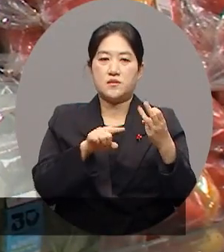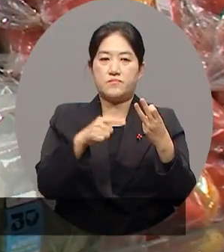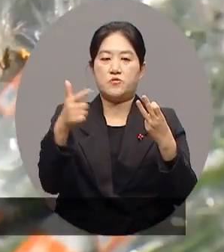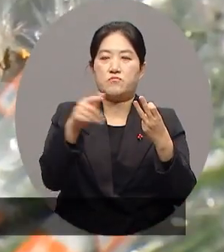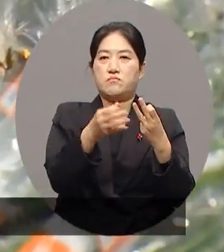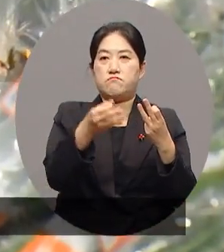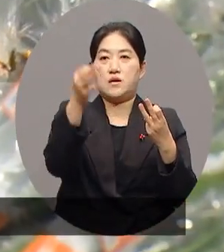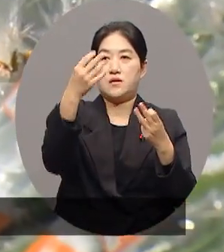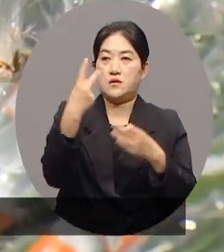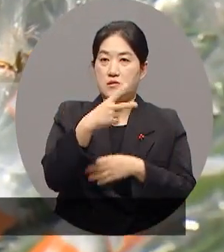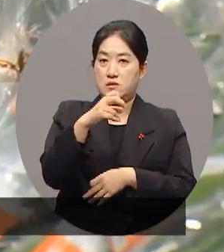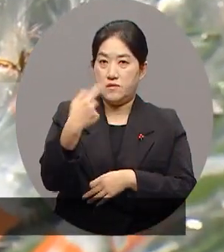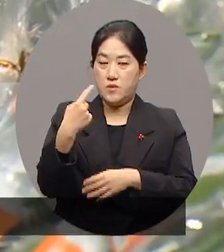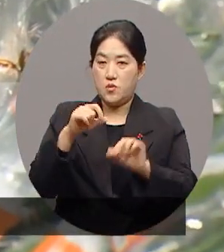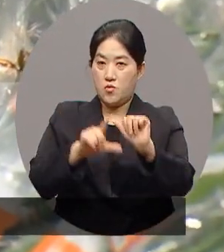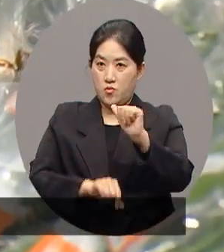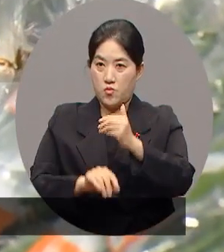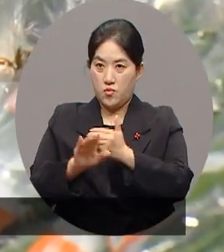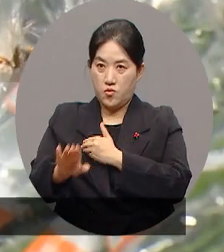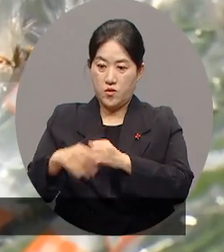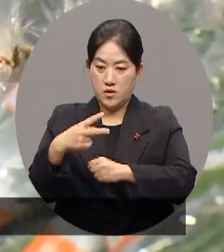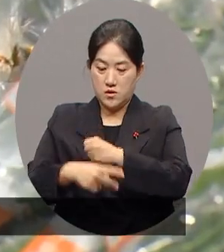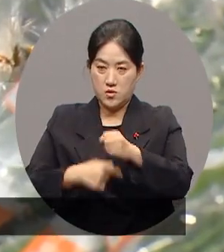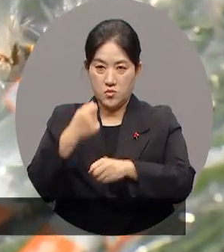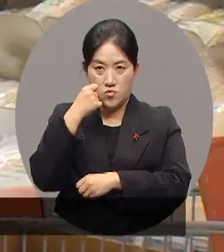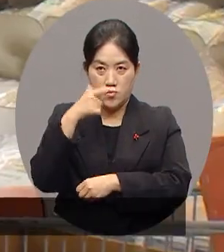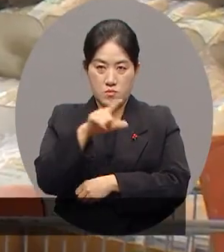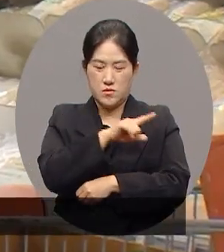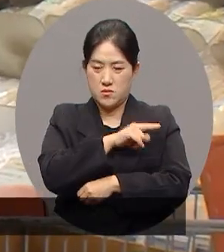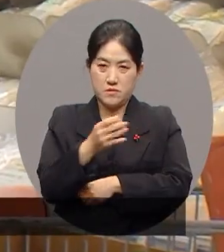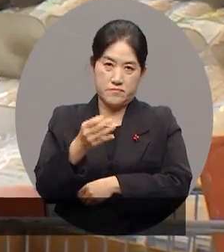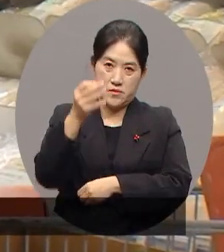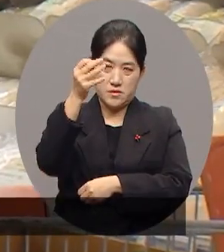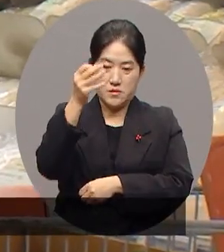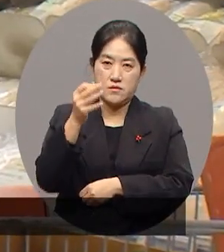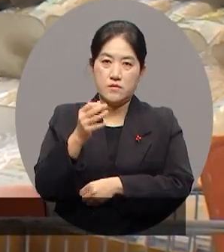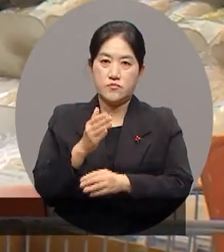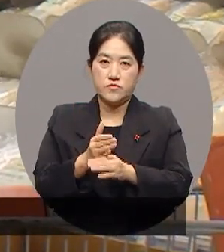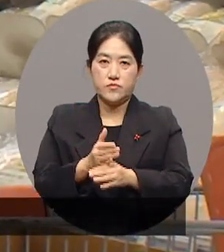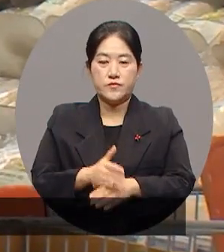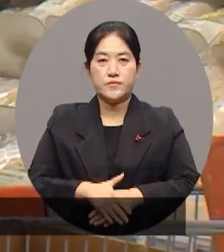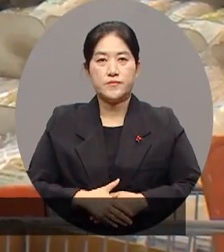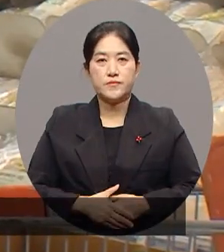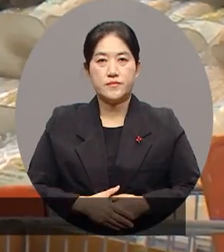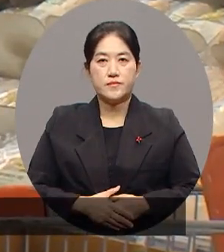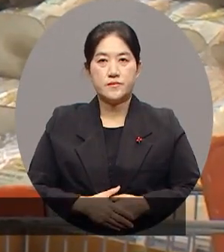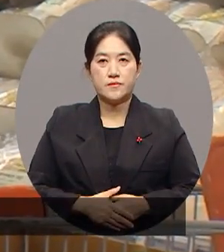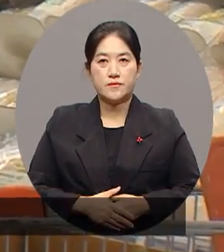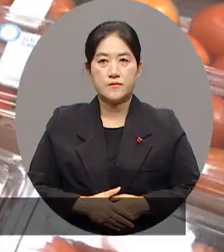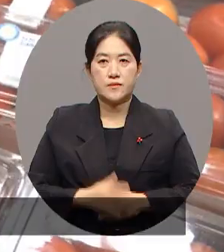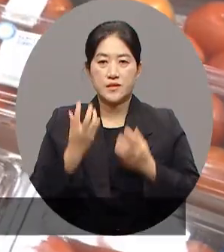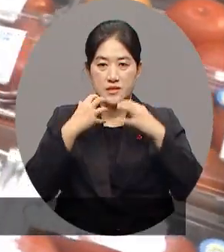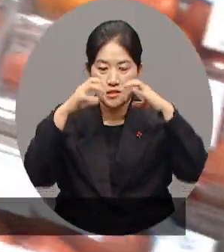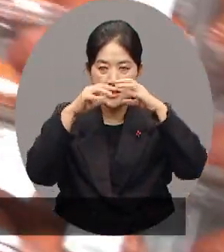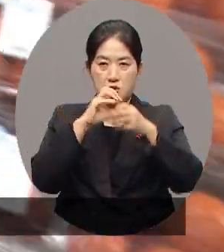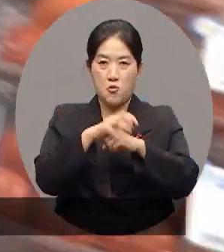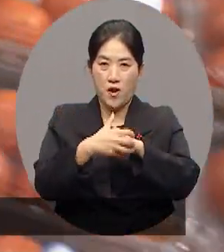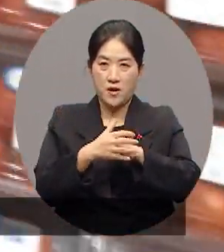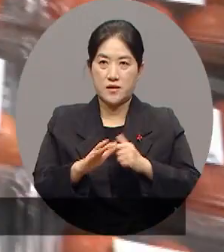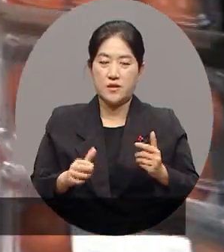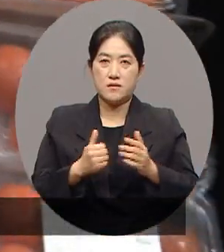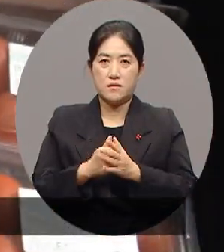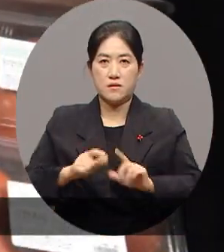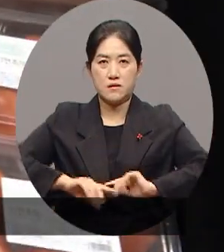올라 2021년 5월 이후 2년 6개월 만에 최고 상승폭을 기록했습니다. 신선 채소 과실 등